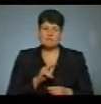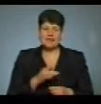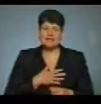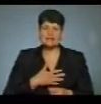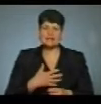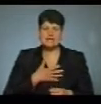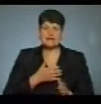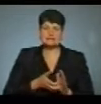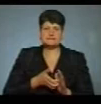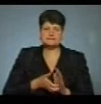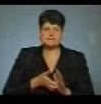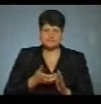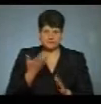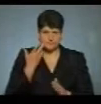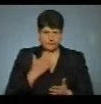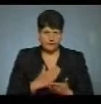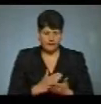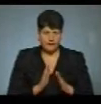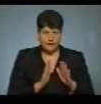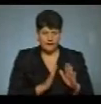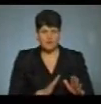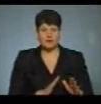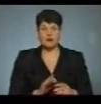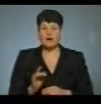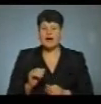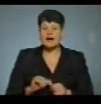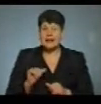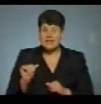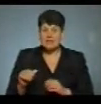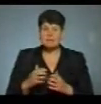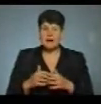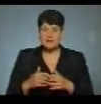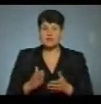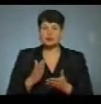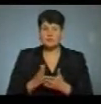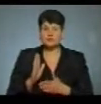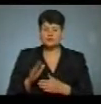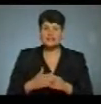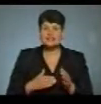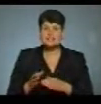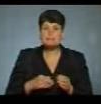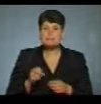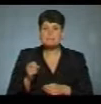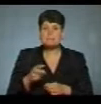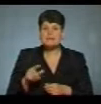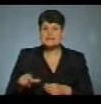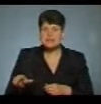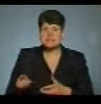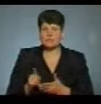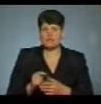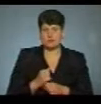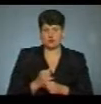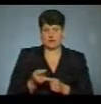дихальній недостатності. Тому, крім апарату, мають бути, відповідно, фахівці, які мали би працювати на тому